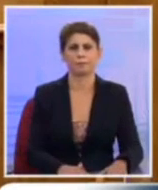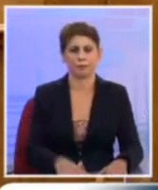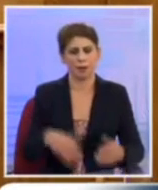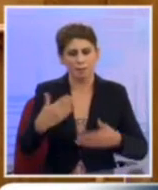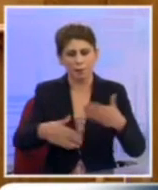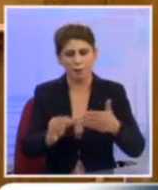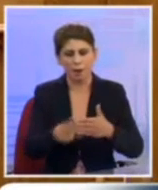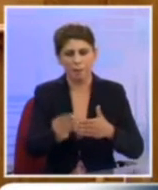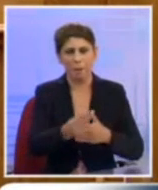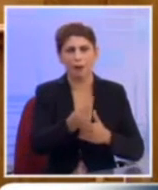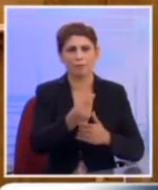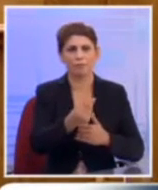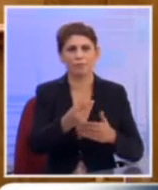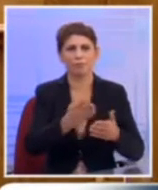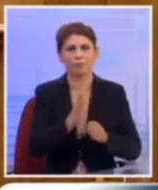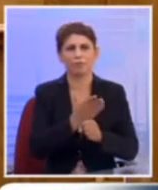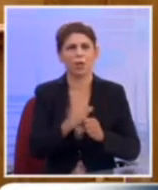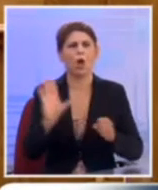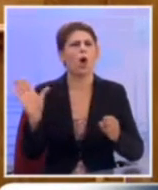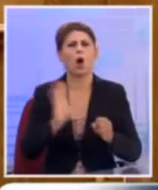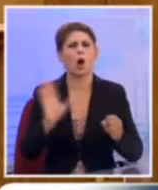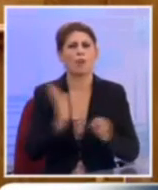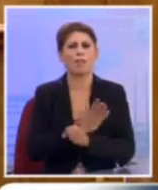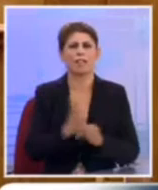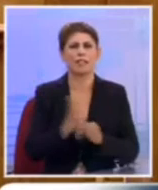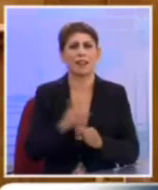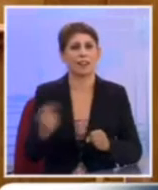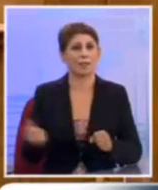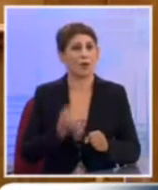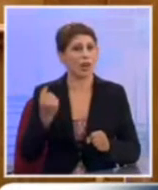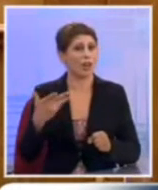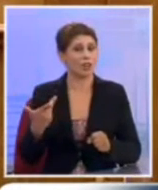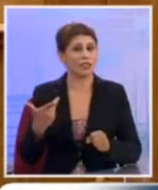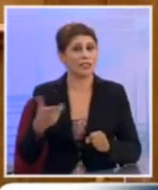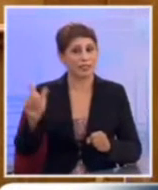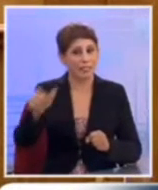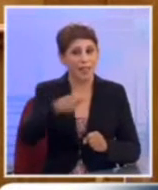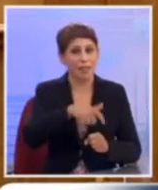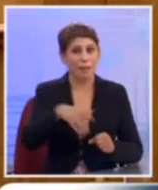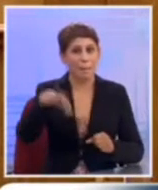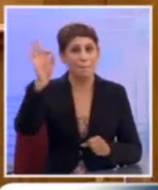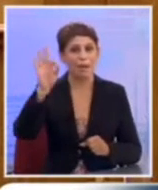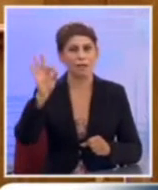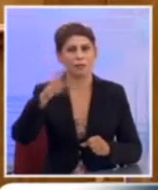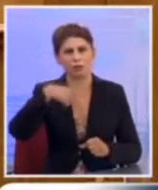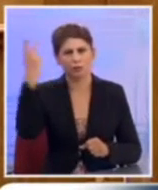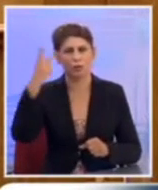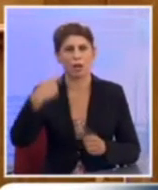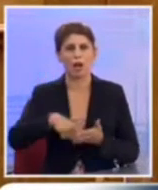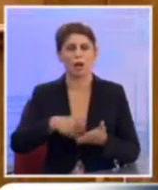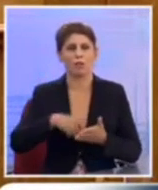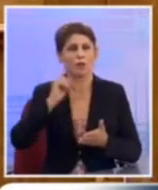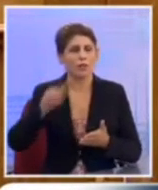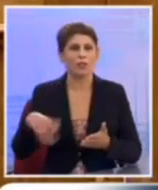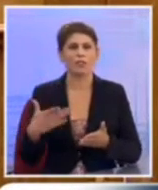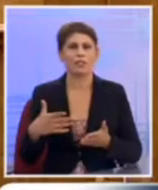ξυλώνουμε. Χωρίς να κάνουμε φασαρία. Αλλά πονάει ότι ξυλώνουμε μία-μία τις περιπτώσεις της ανεδούς φοροδιαφυγής και